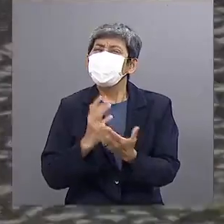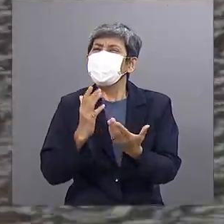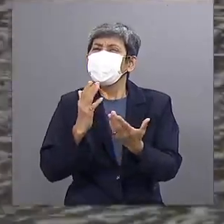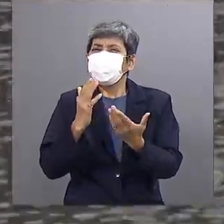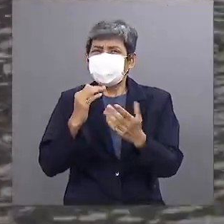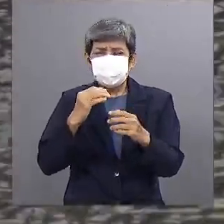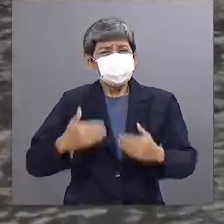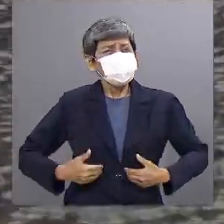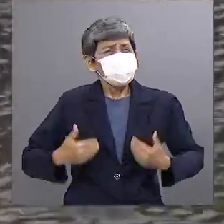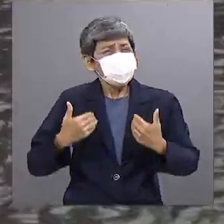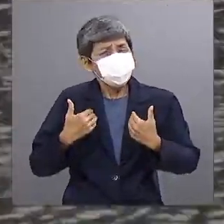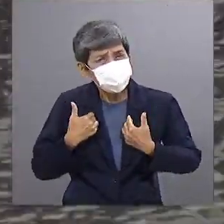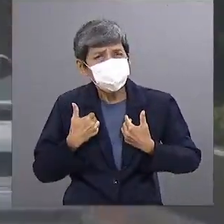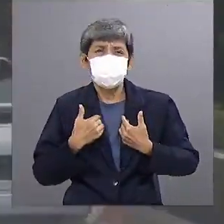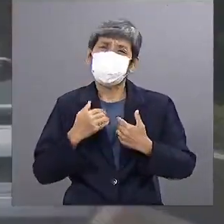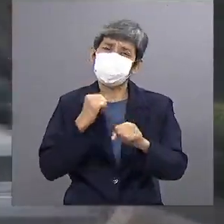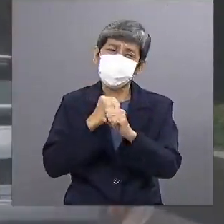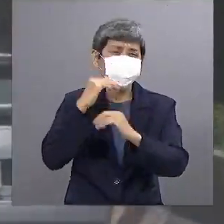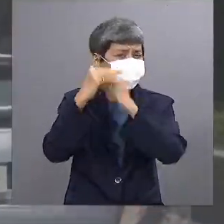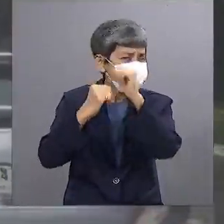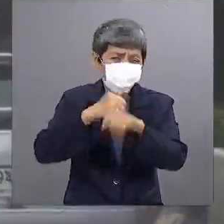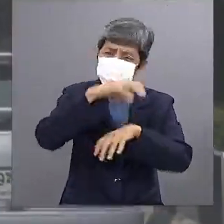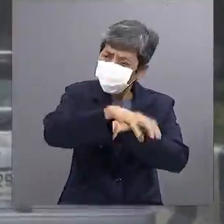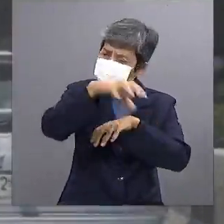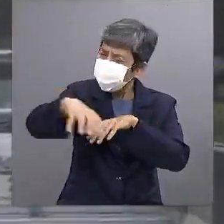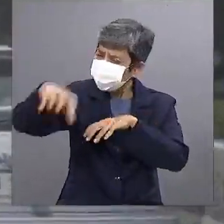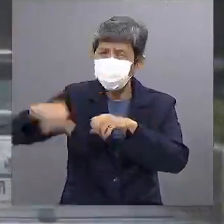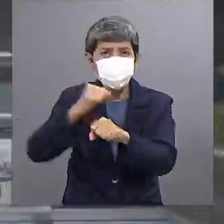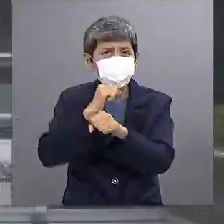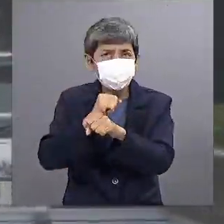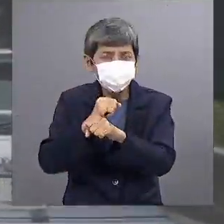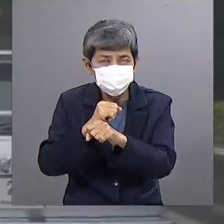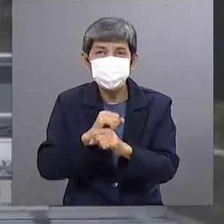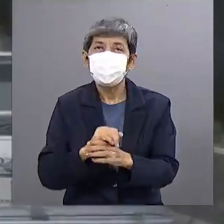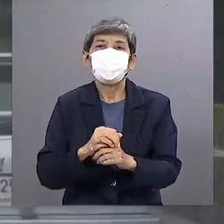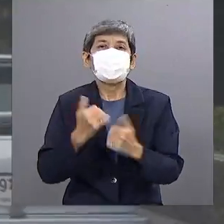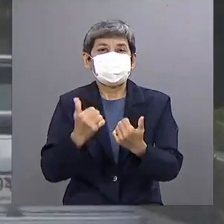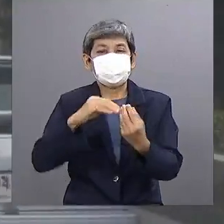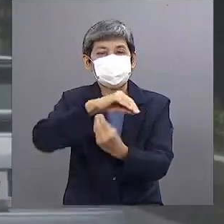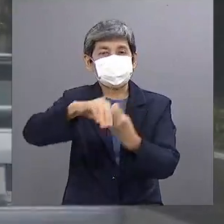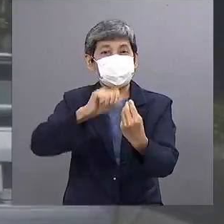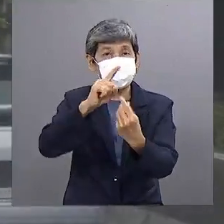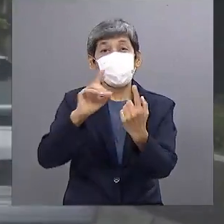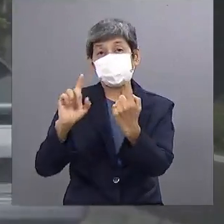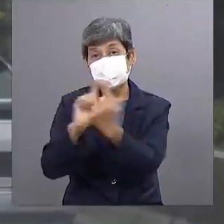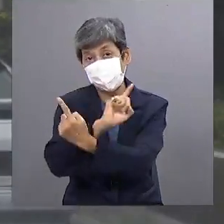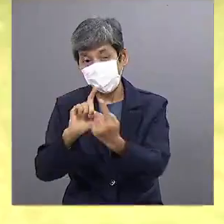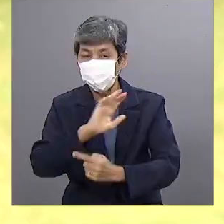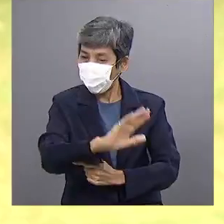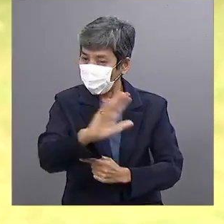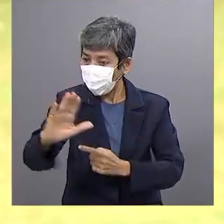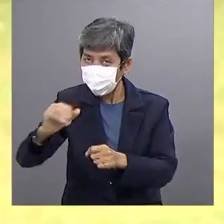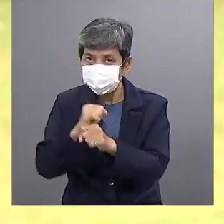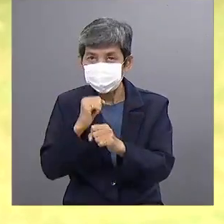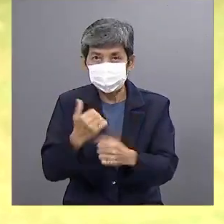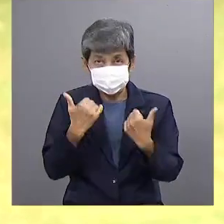หรือทิศทางการพัฒนาที่เกิดขึ้นนะครับแล้วก็สภาพทางเศรษฐกิจและสังคมเนี่ยมันทำให้เราเนี่ยเ